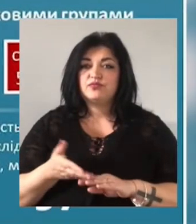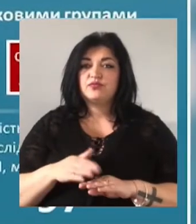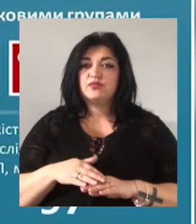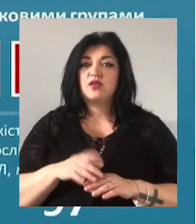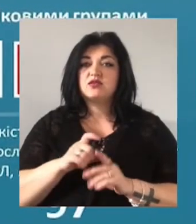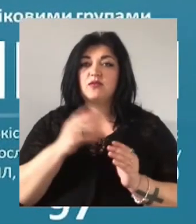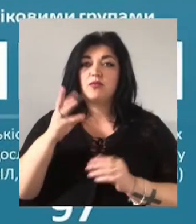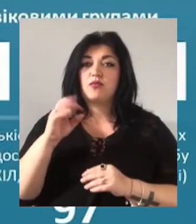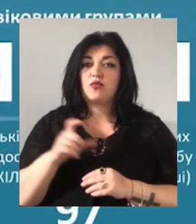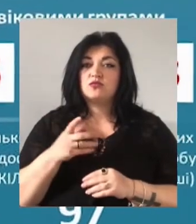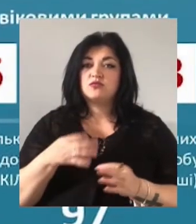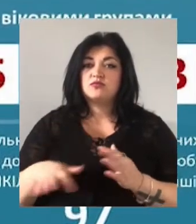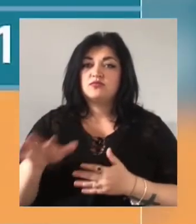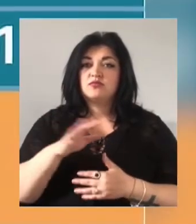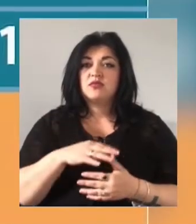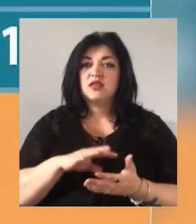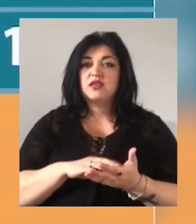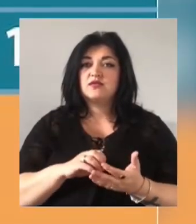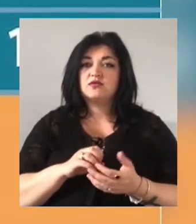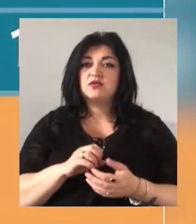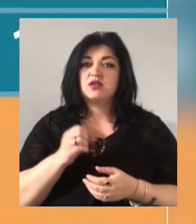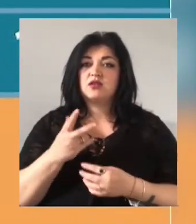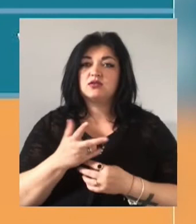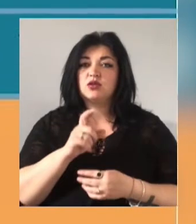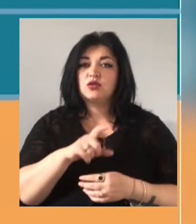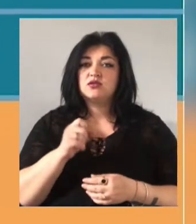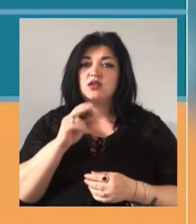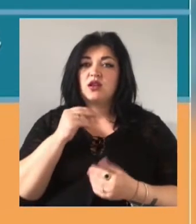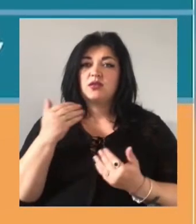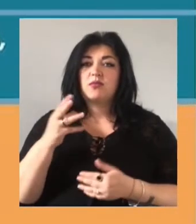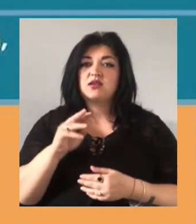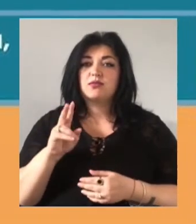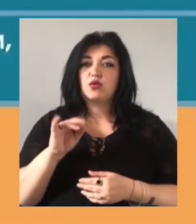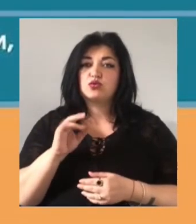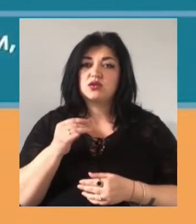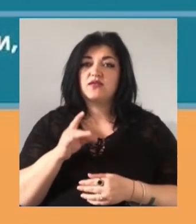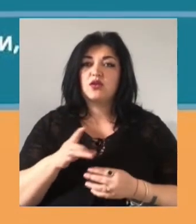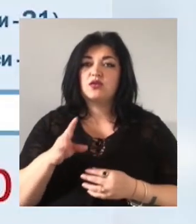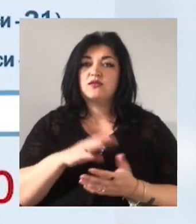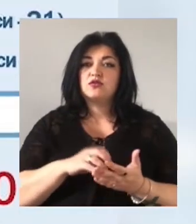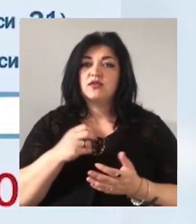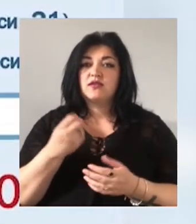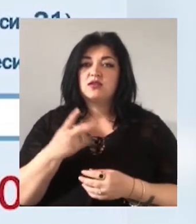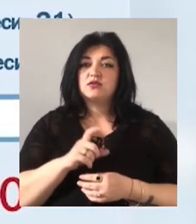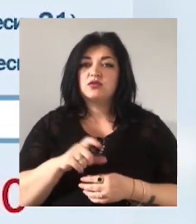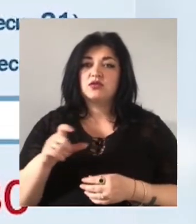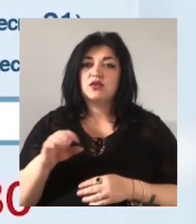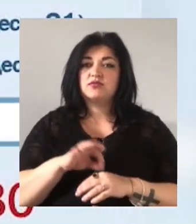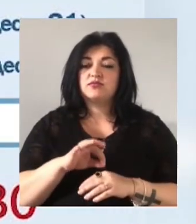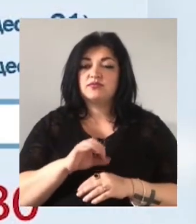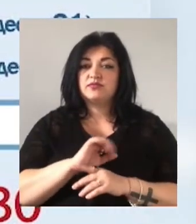області коронавірус зареєстрували у 913 людей. За даними Максима Куцова, в регіоні 919 людей з діагнозом COVID. З